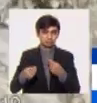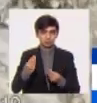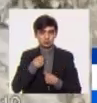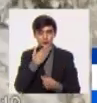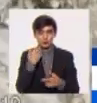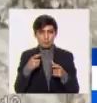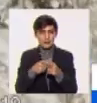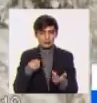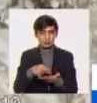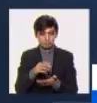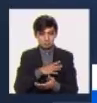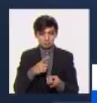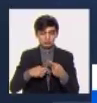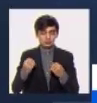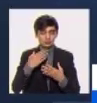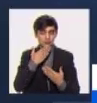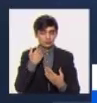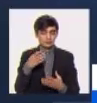билеты.